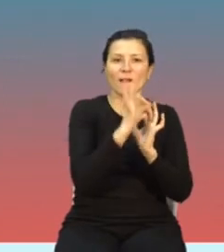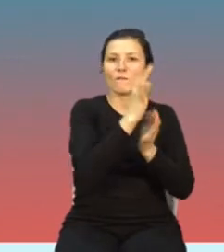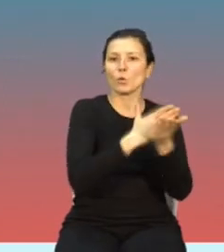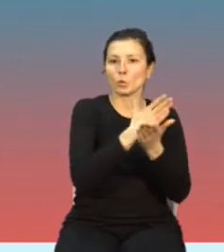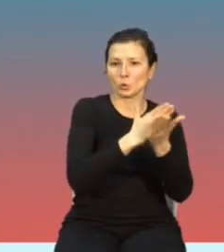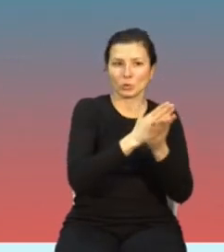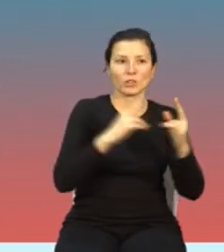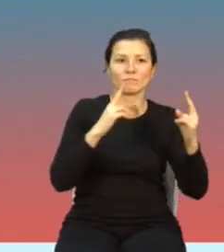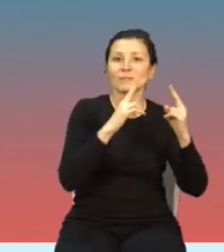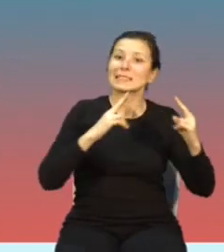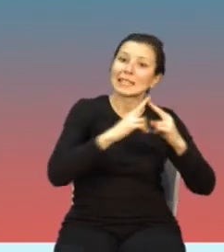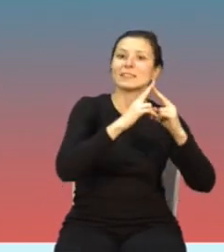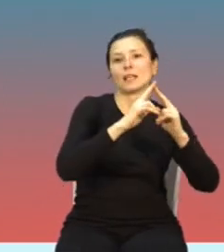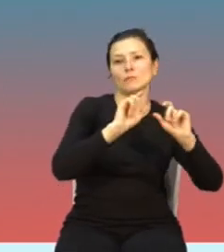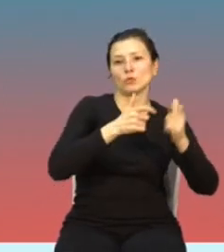bazową. Wtedy widzimy